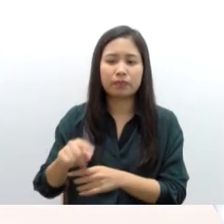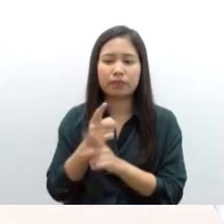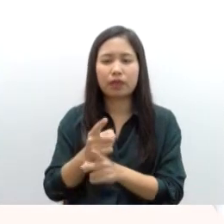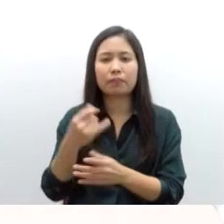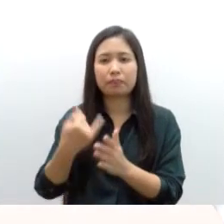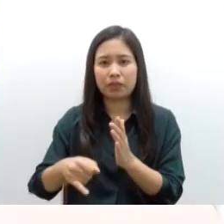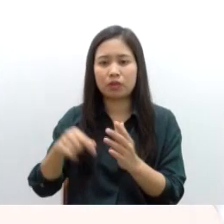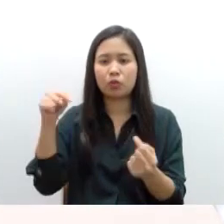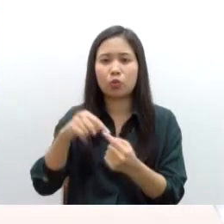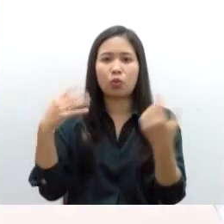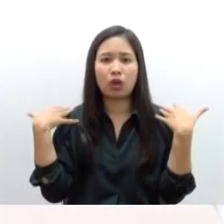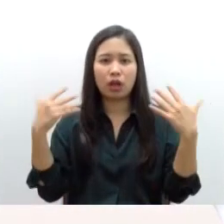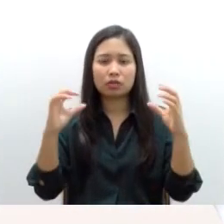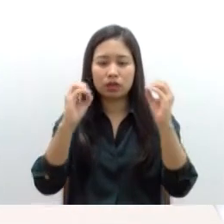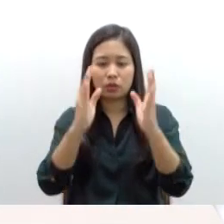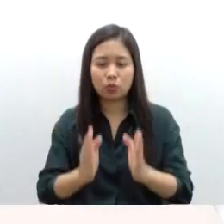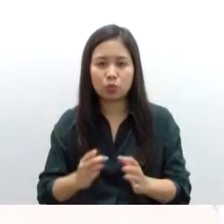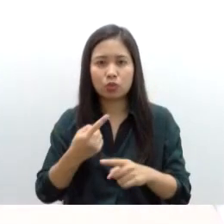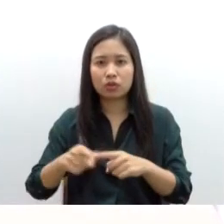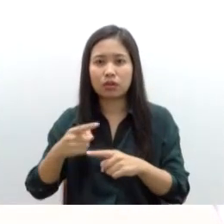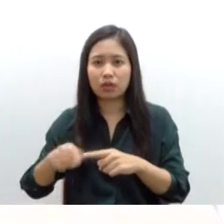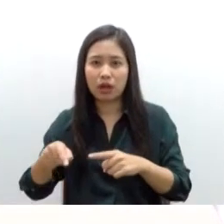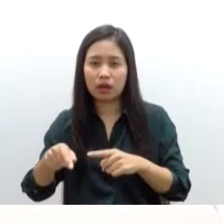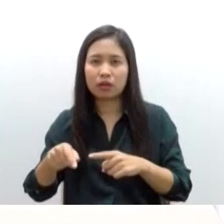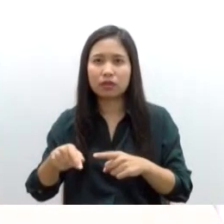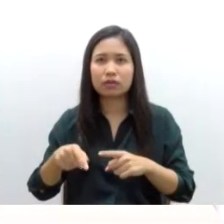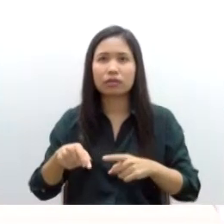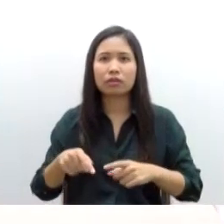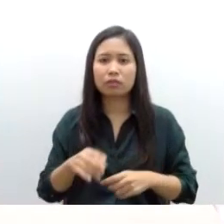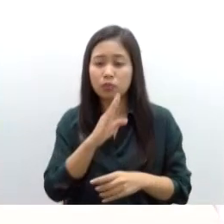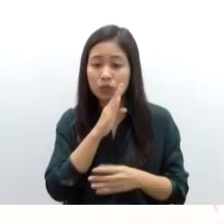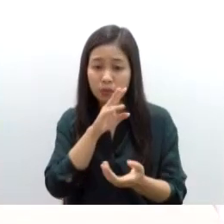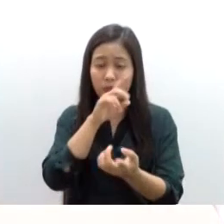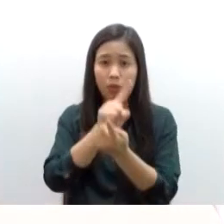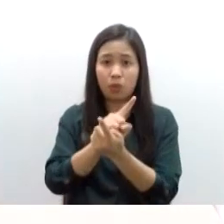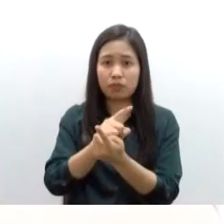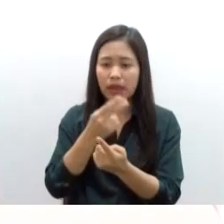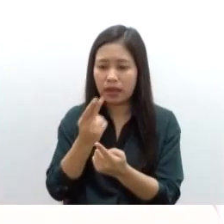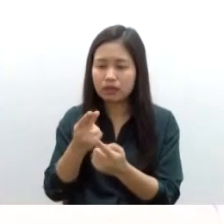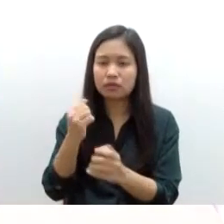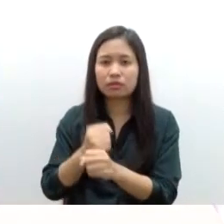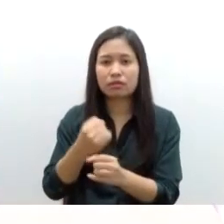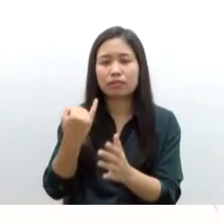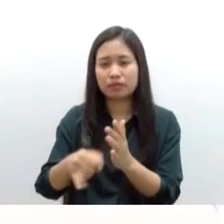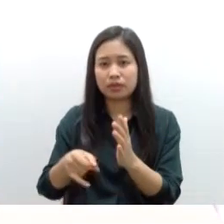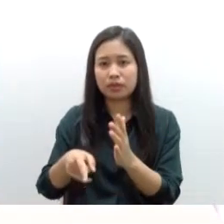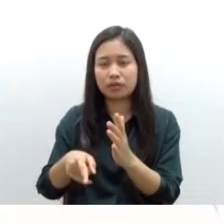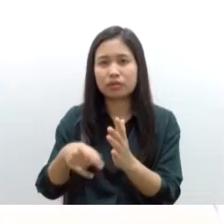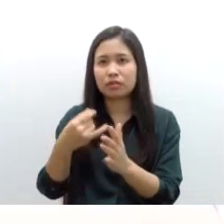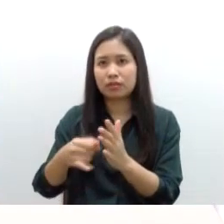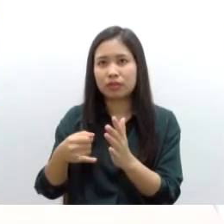ครูและบุคลากรทางการศึกษาใดฝ่าฝืนและหากพบว่าเห็นมีบุคคลอื่นใดได้แอบอ้างการกระ